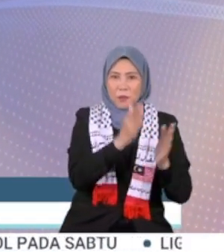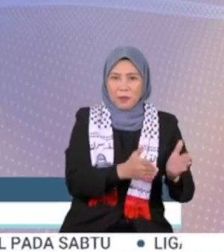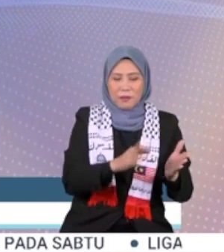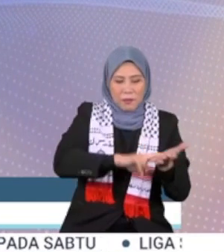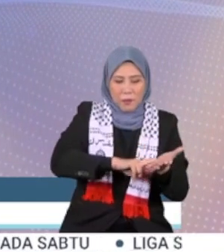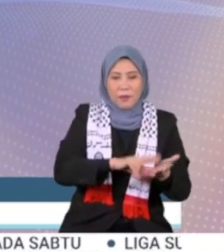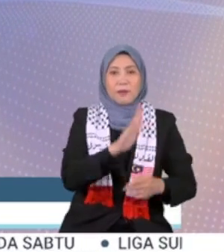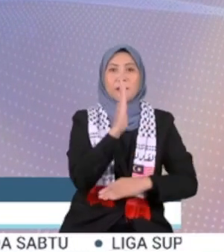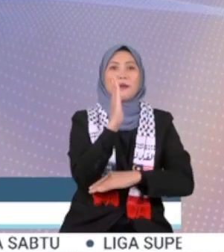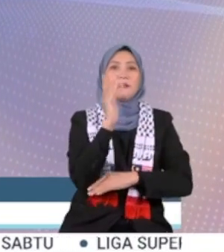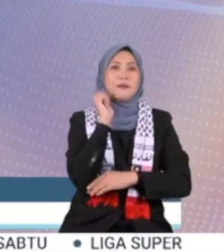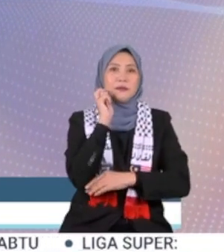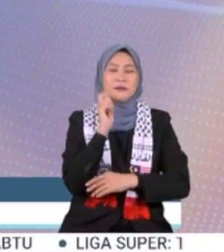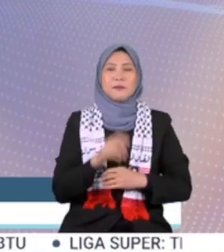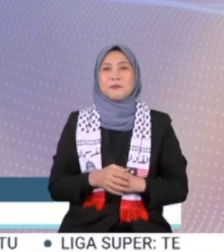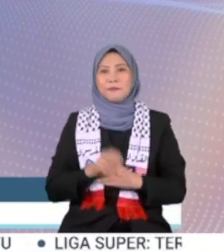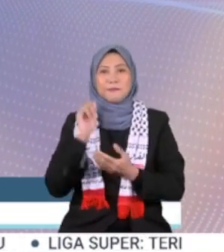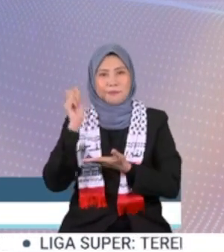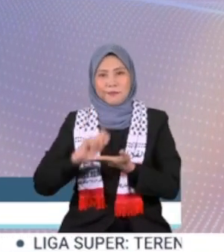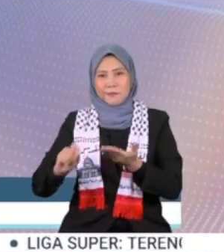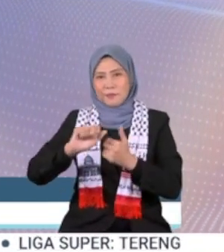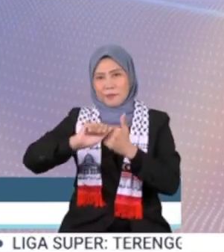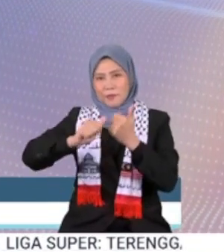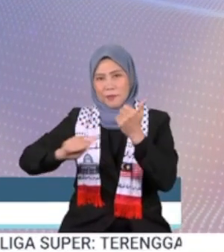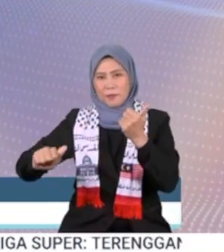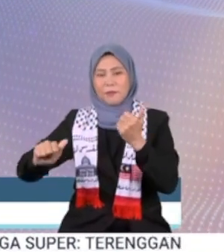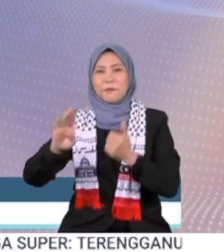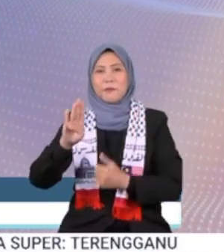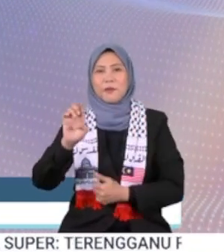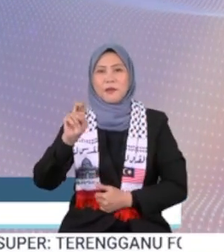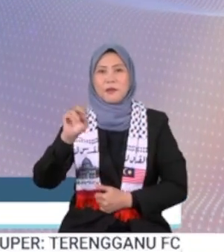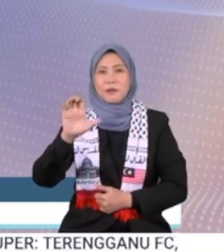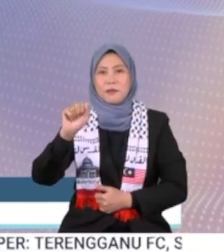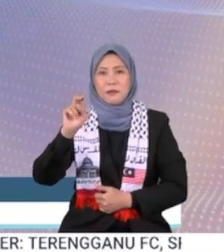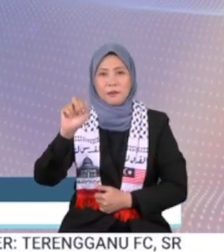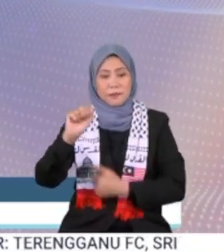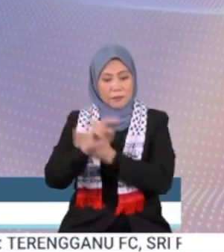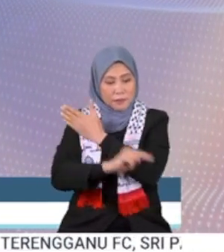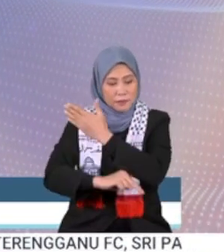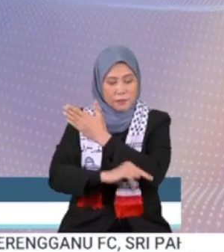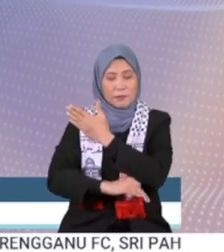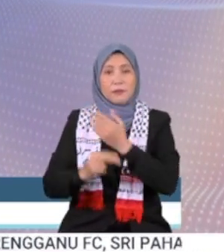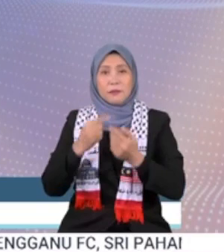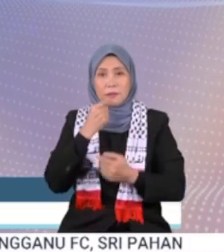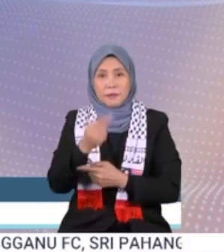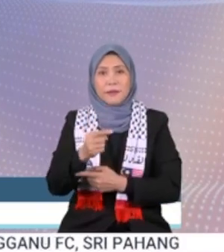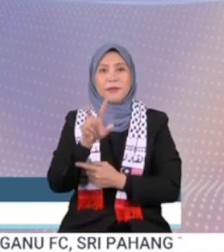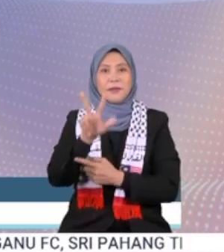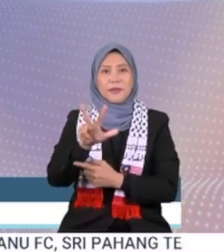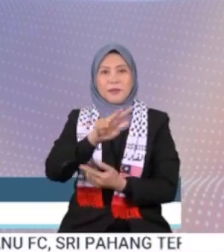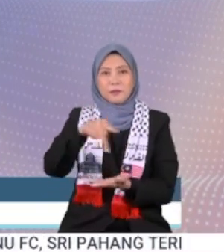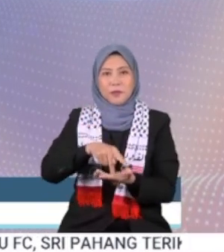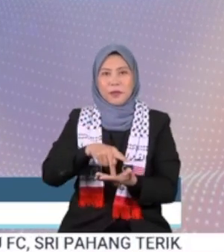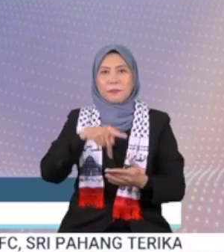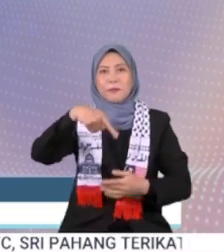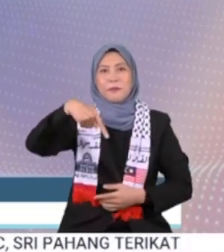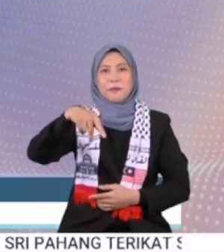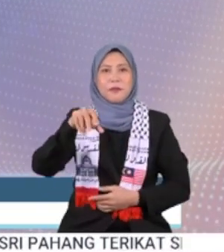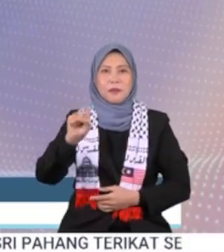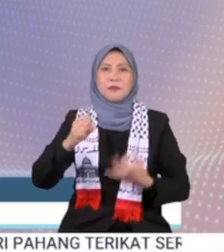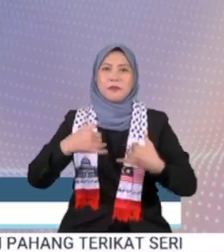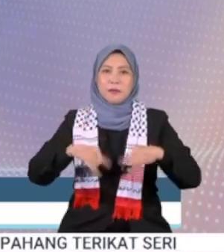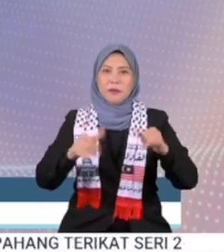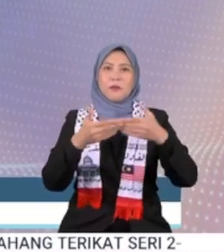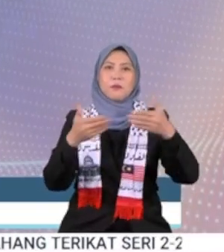direkodkan pada tengah hari sekretariat jawatankuasa pengurusan bencana negeri memaklumkan setakat ini tiga pusat pemindahan sementara PPS